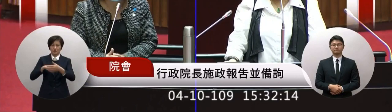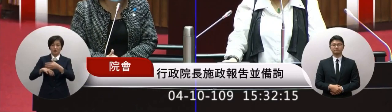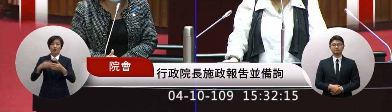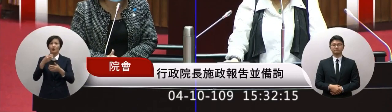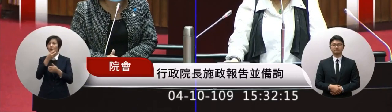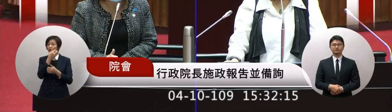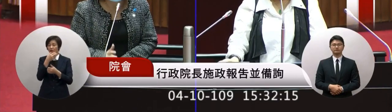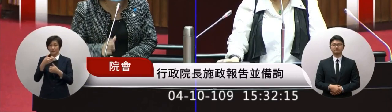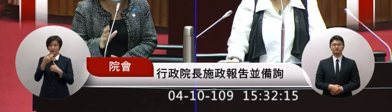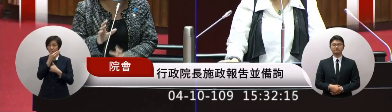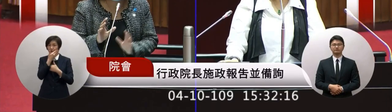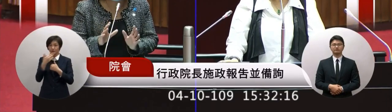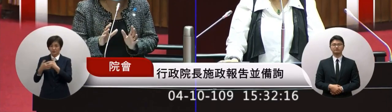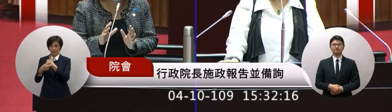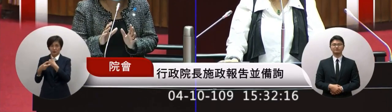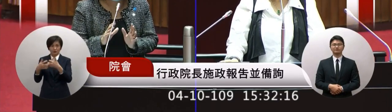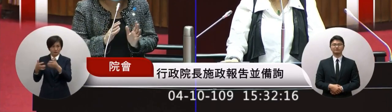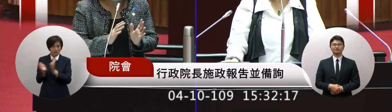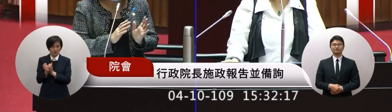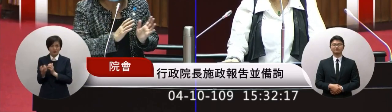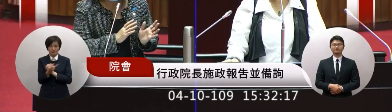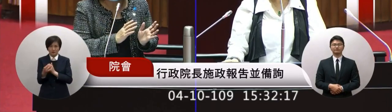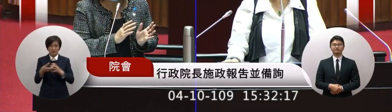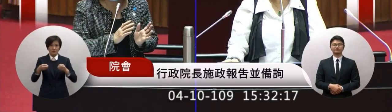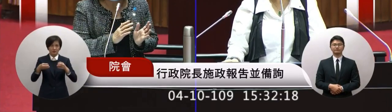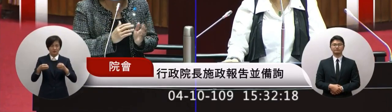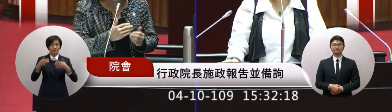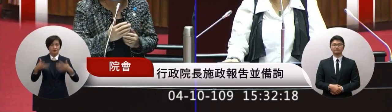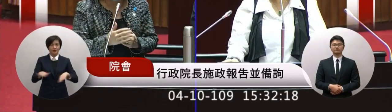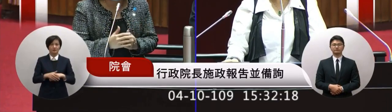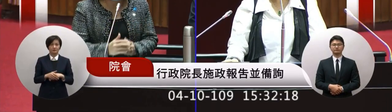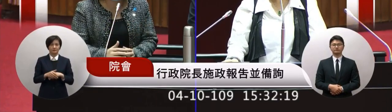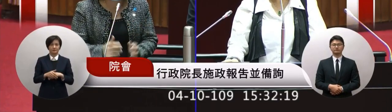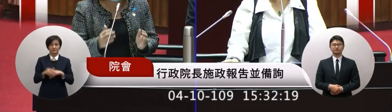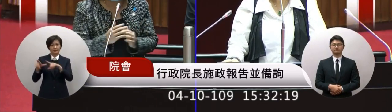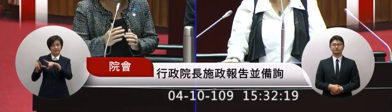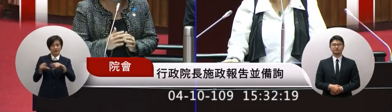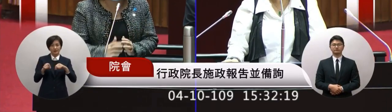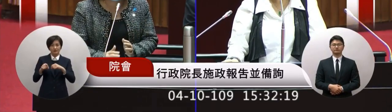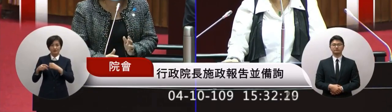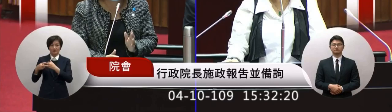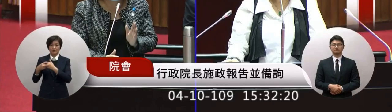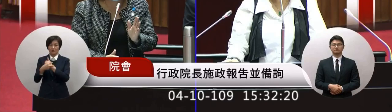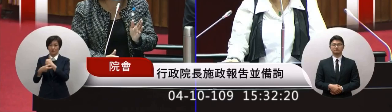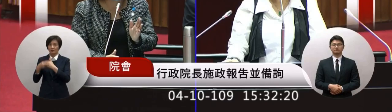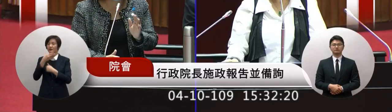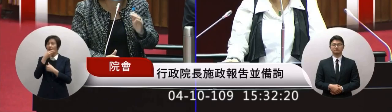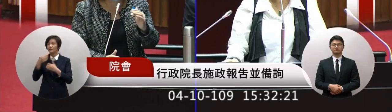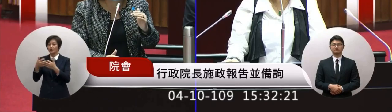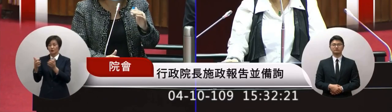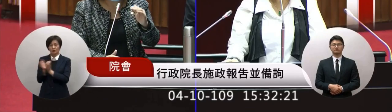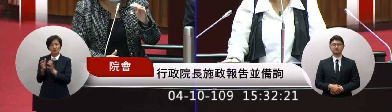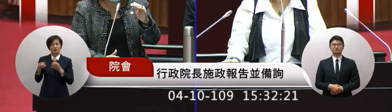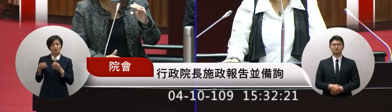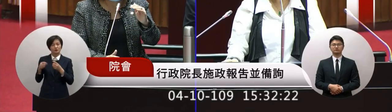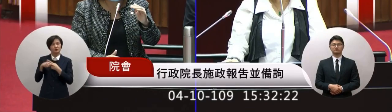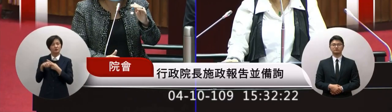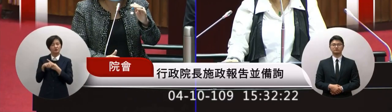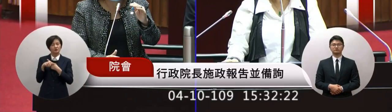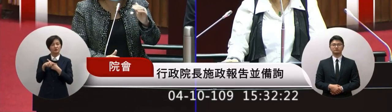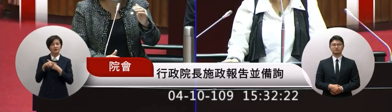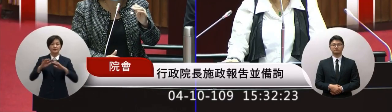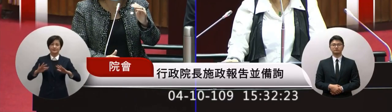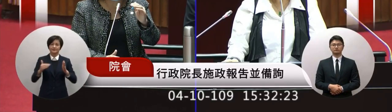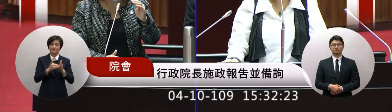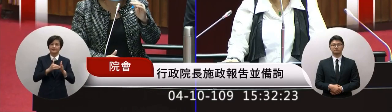一个休息的机会，但是因为我们就是依照卫福部的这边商讨的结果，目前是有以这个比